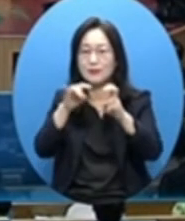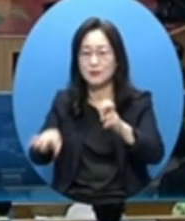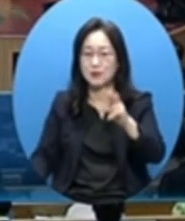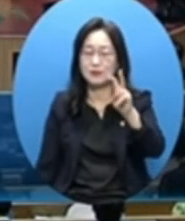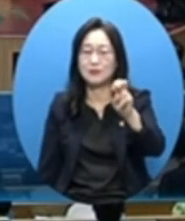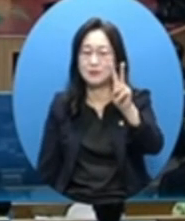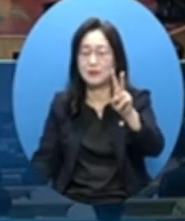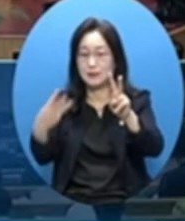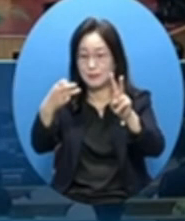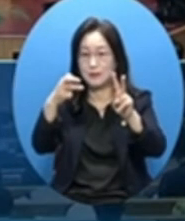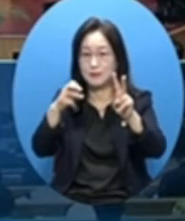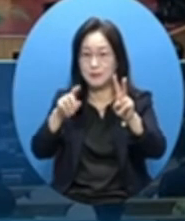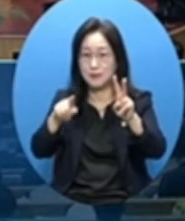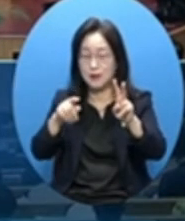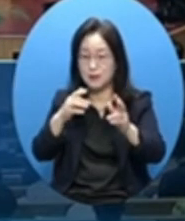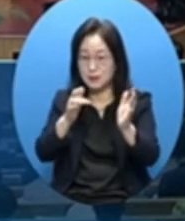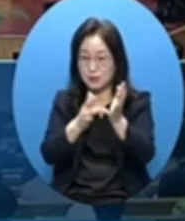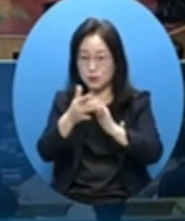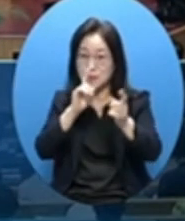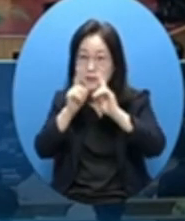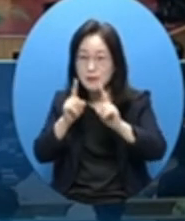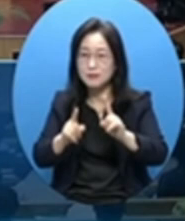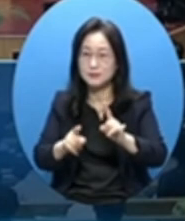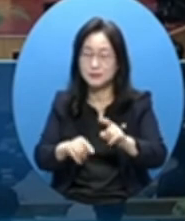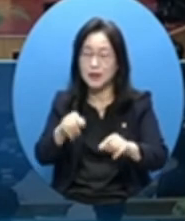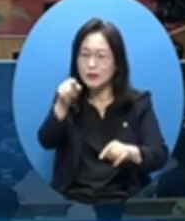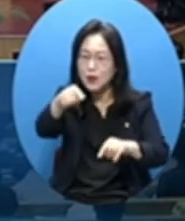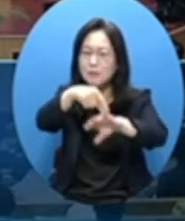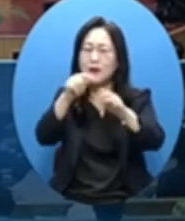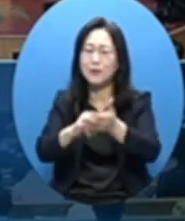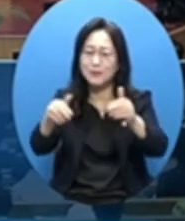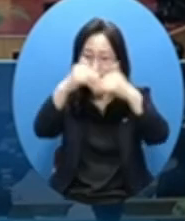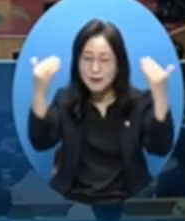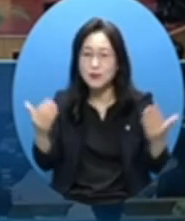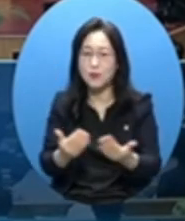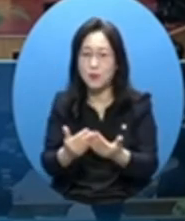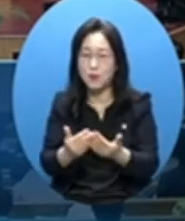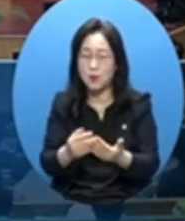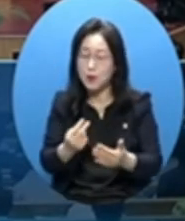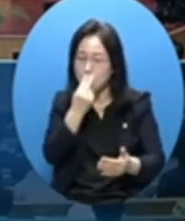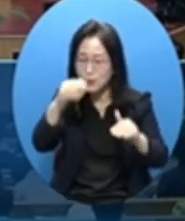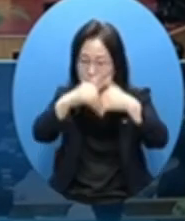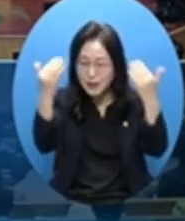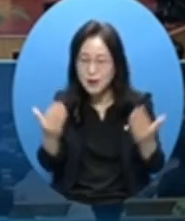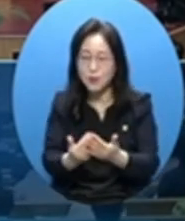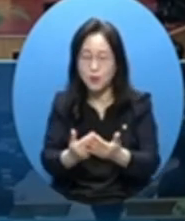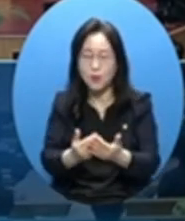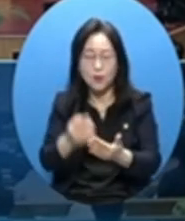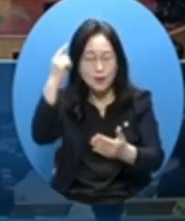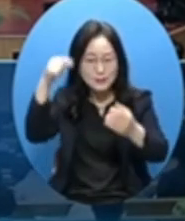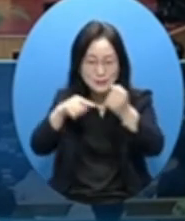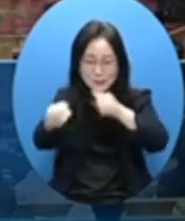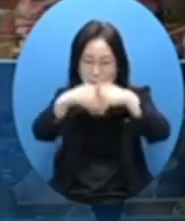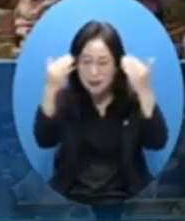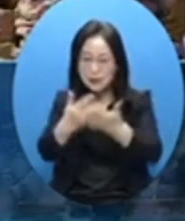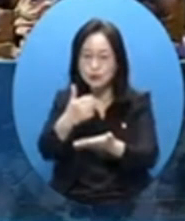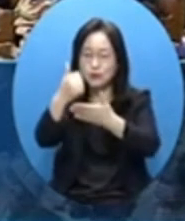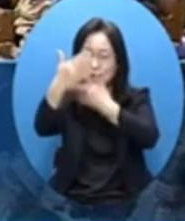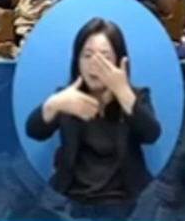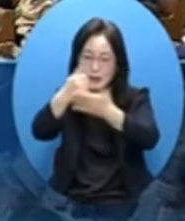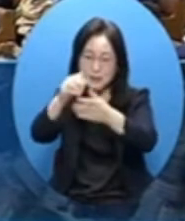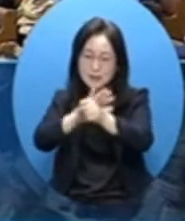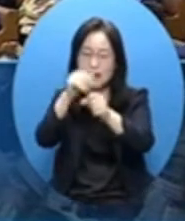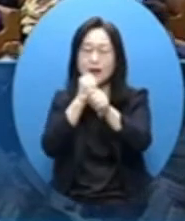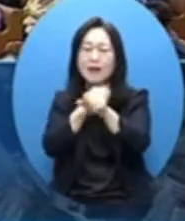22장 30절에 주님 말씀하셨습니다 예수께서 이르시되 내 마음을 다하고 목숨을 다하고 뜻을 다하여 주 너의 하나님을